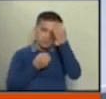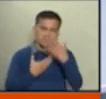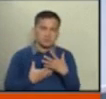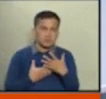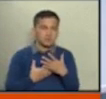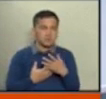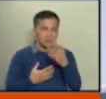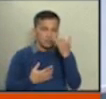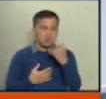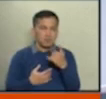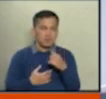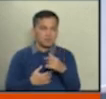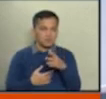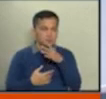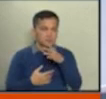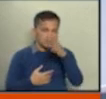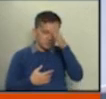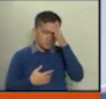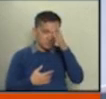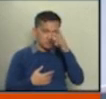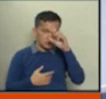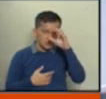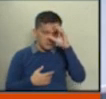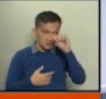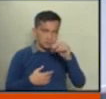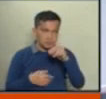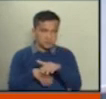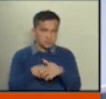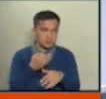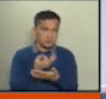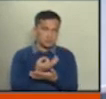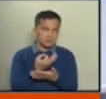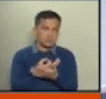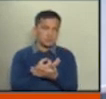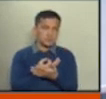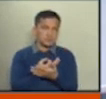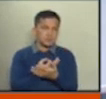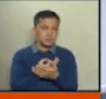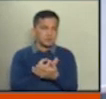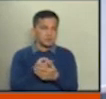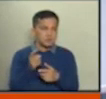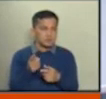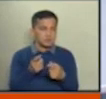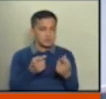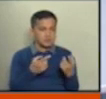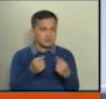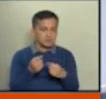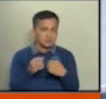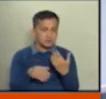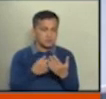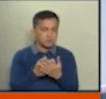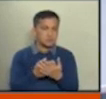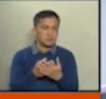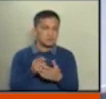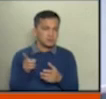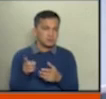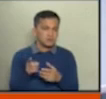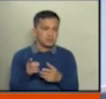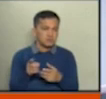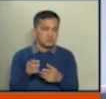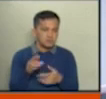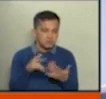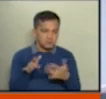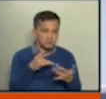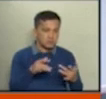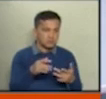Kasi po, yung magulang po nung lalaki, pinapadala po yan ng pera. Kaya po nagagawa po ng lahat niya na magkalokwan kasi